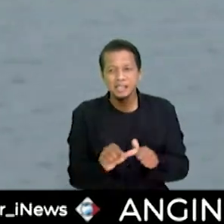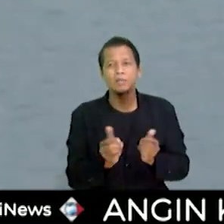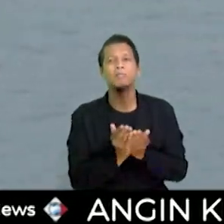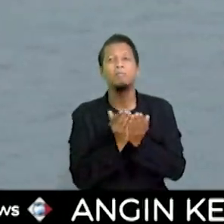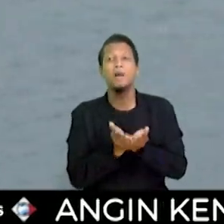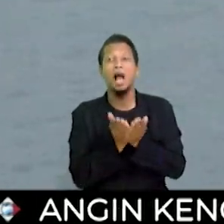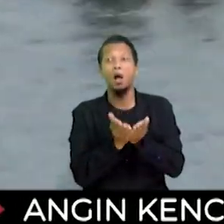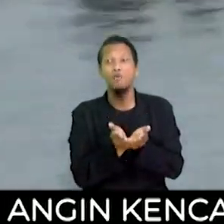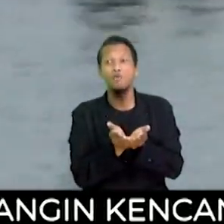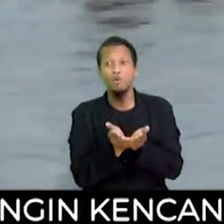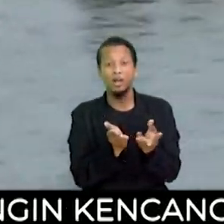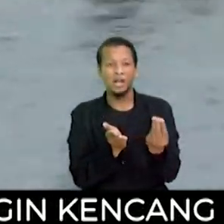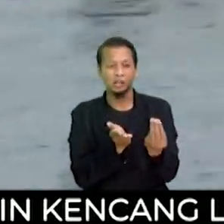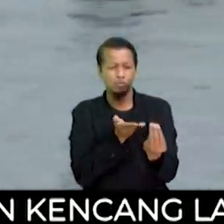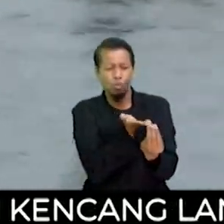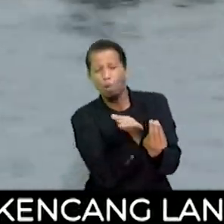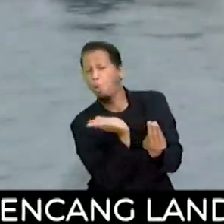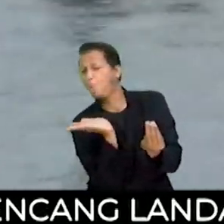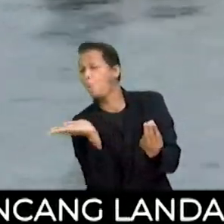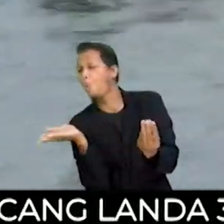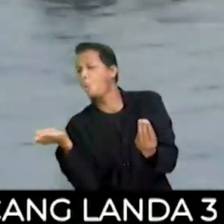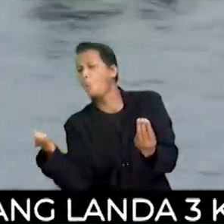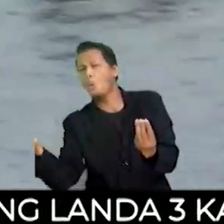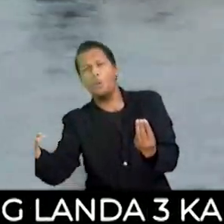untuk menghindari eceng gondok dan mengakibatkan penggunaan